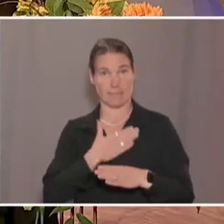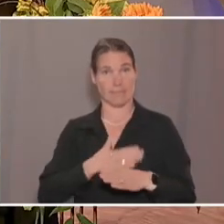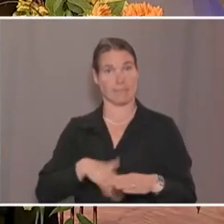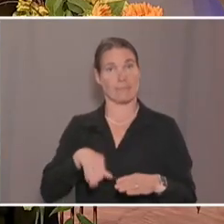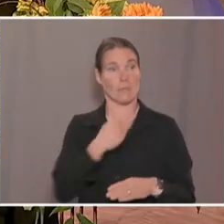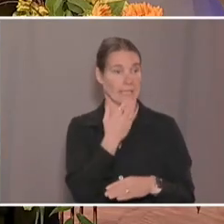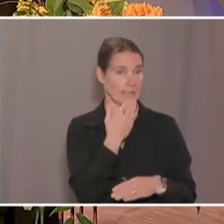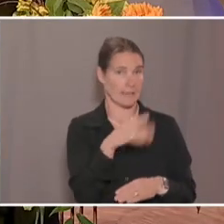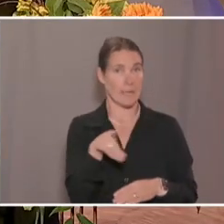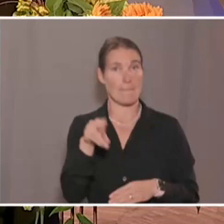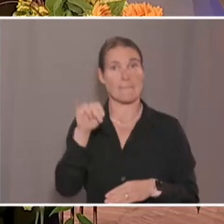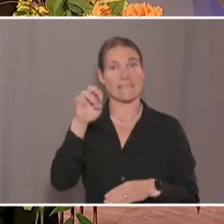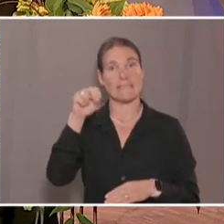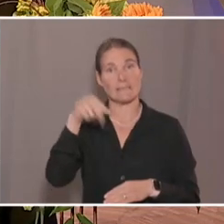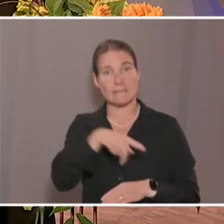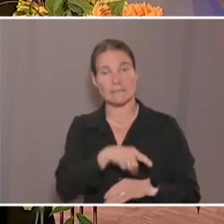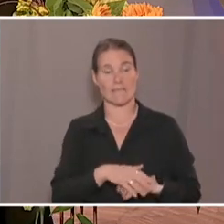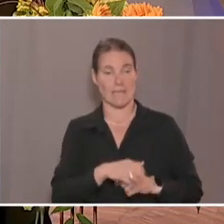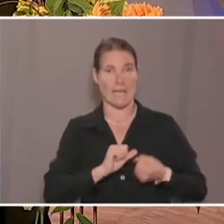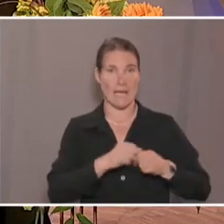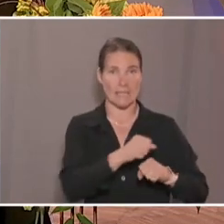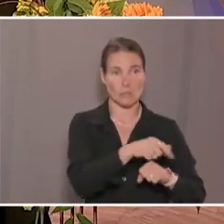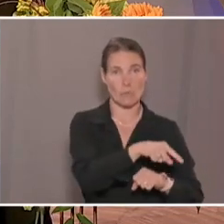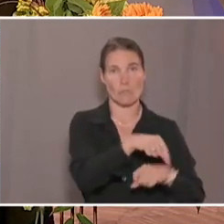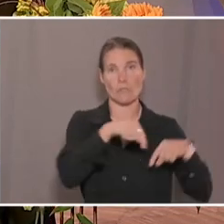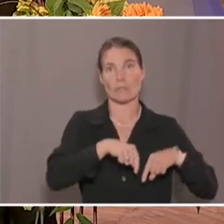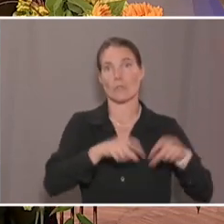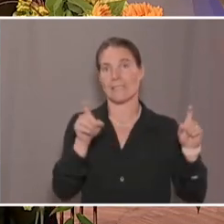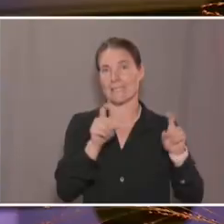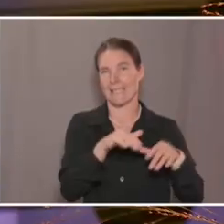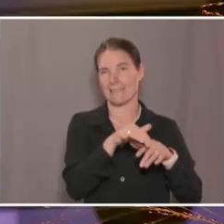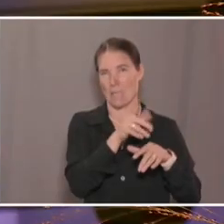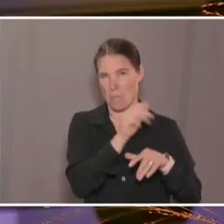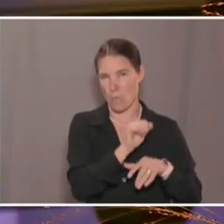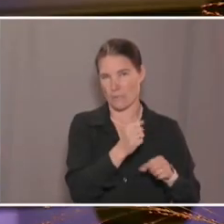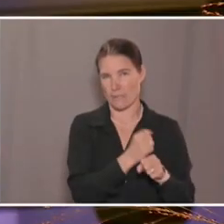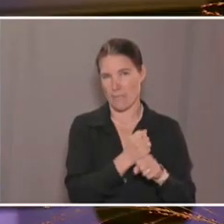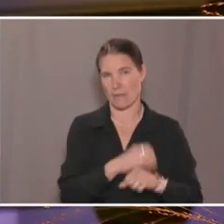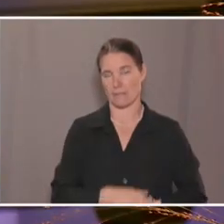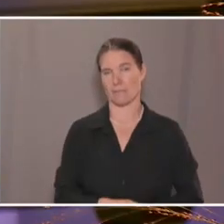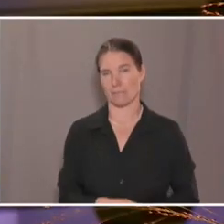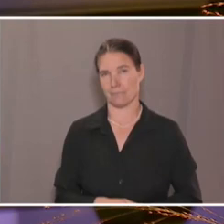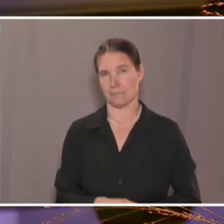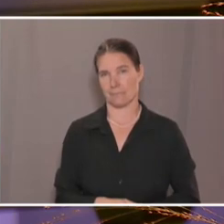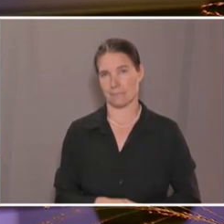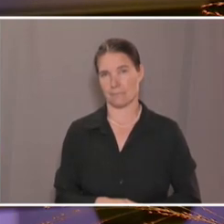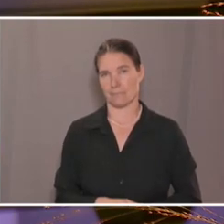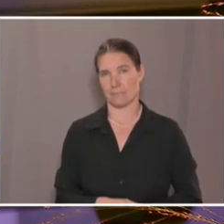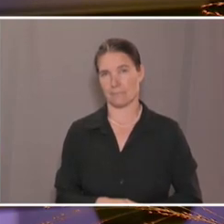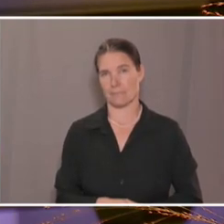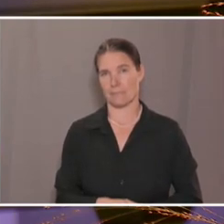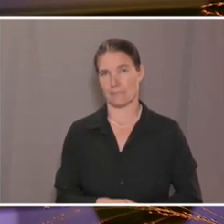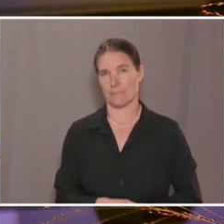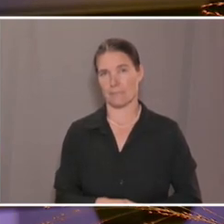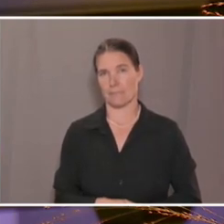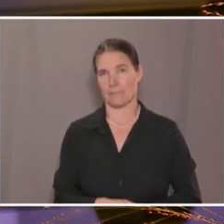danken, deren Einsatz und Engagement das heutige Ereignis erst möglich gemacht haben. Wir müssen ja auf eine gewisse Art und Weise